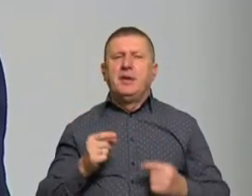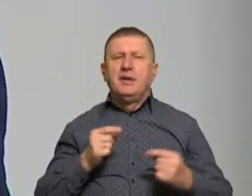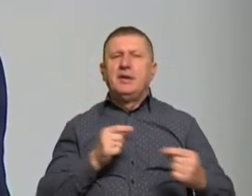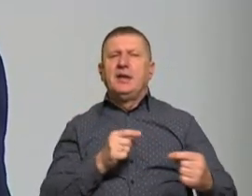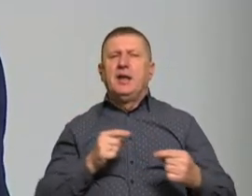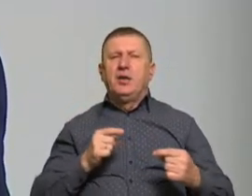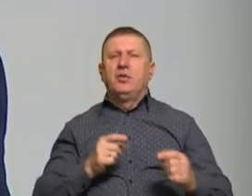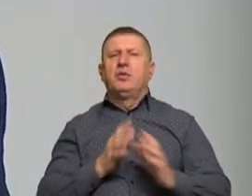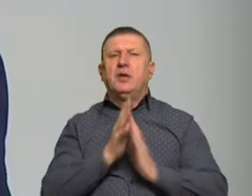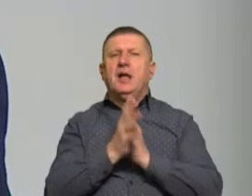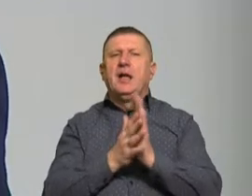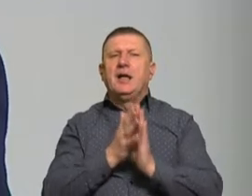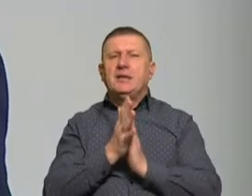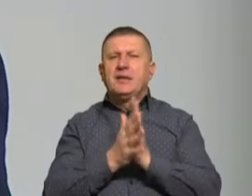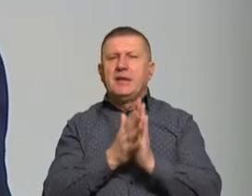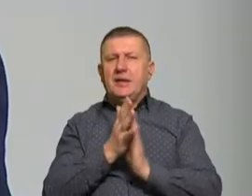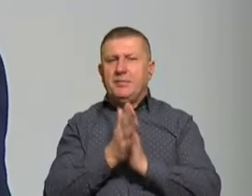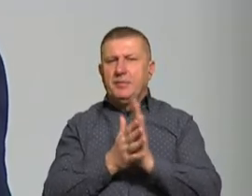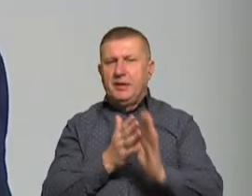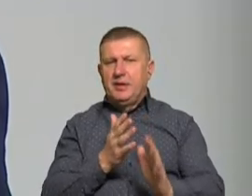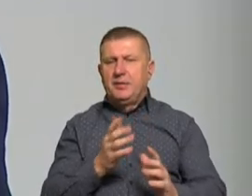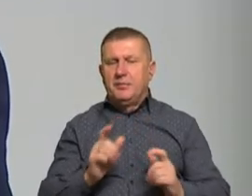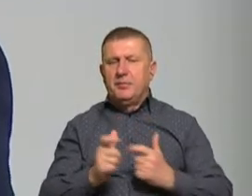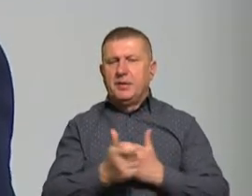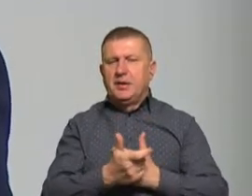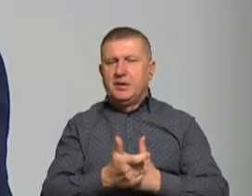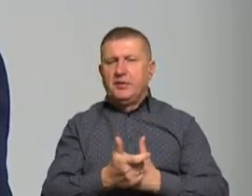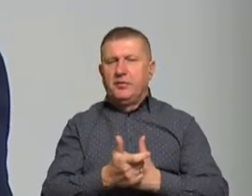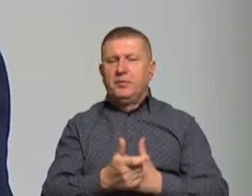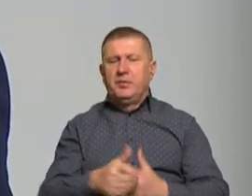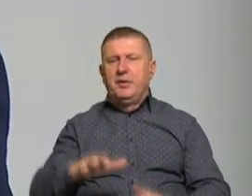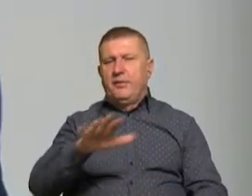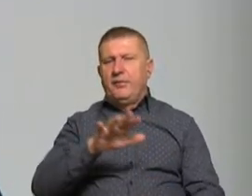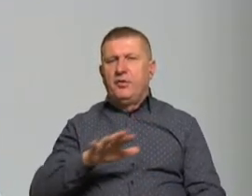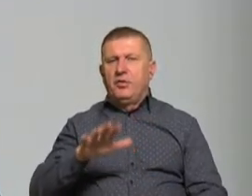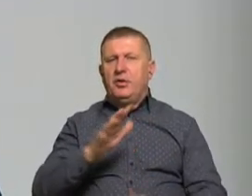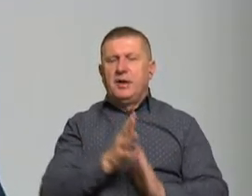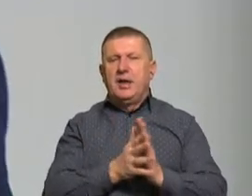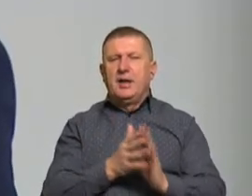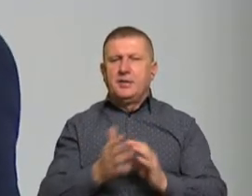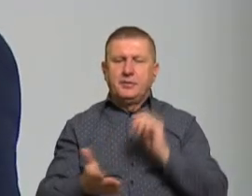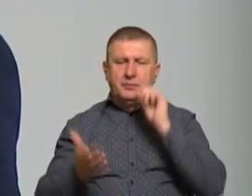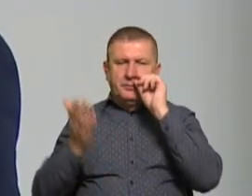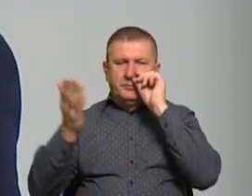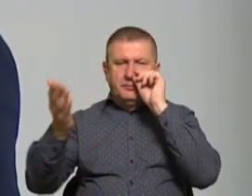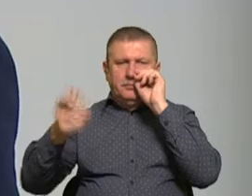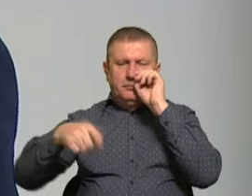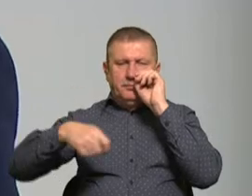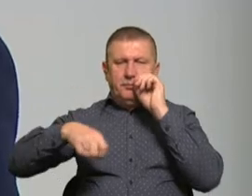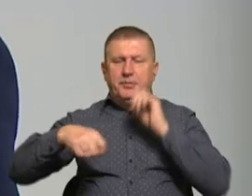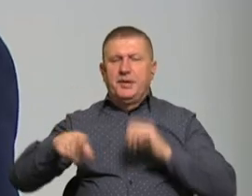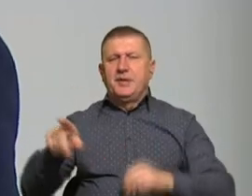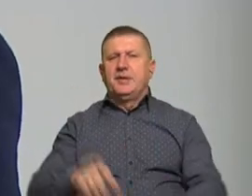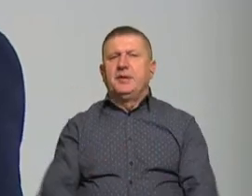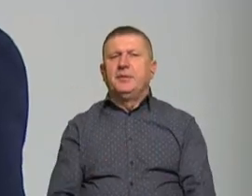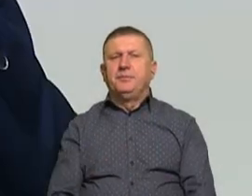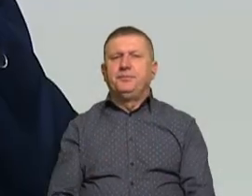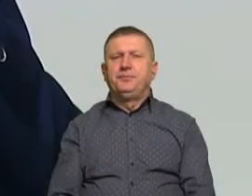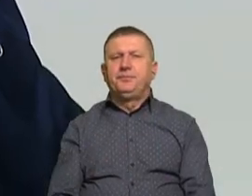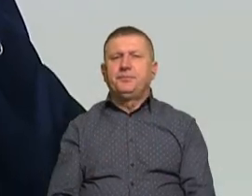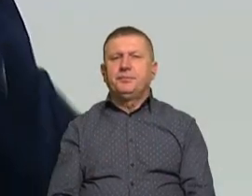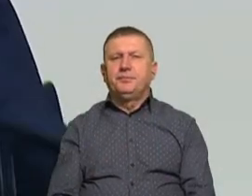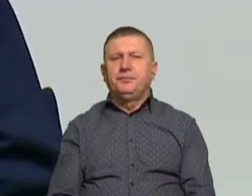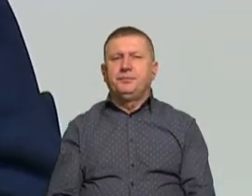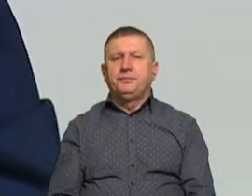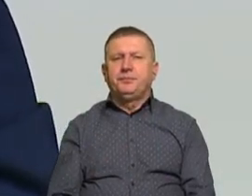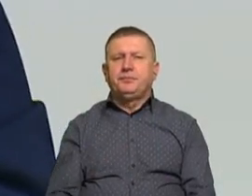Państwowymi i Nadleśnictwem Bielsko w sprawie wycinki drzew w okolicznych lasach? Teraz o odpowiedź proszę pana prezydenta Jarosława Klimaszewskiego. Dobrze,